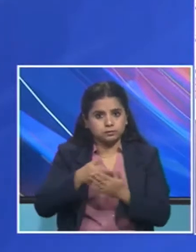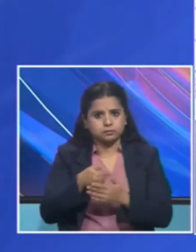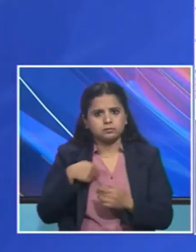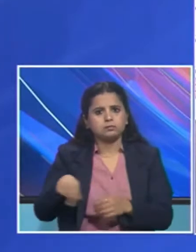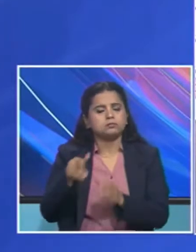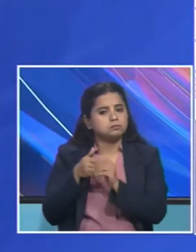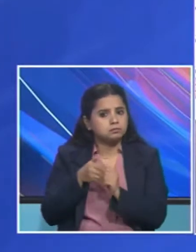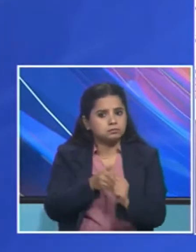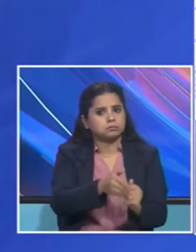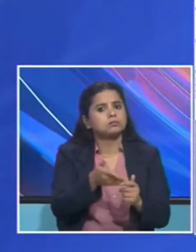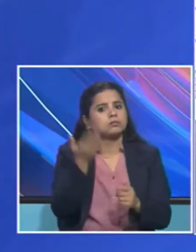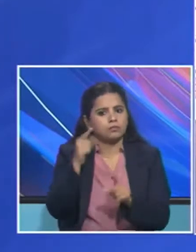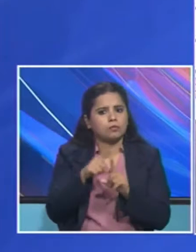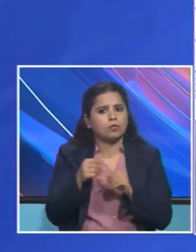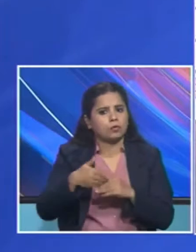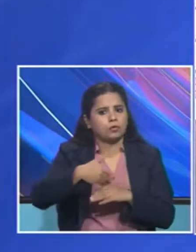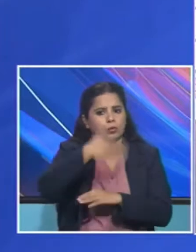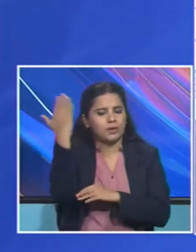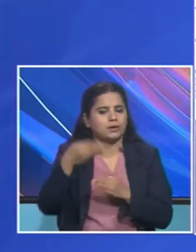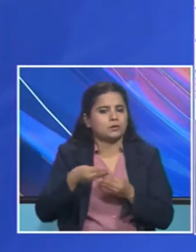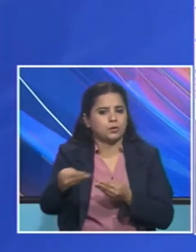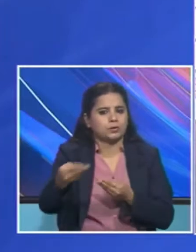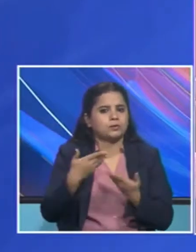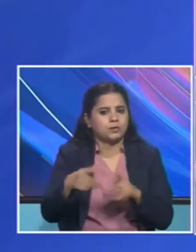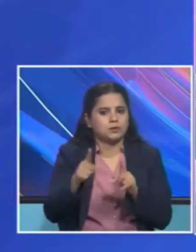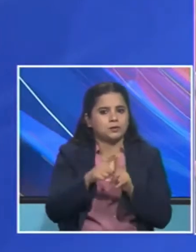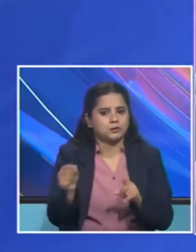मेजबानी भी करने जा रही है।